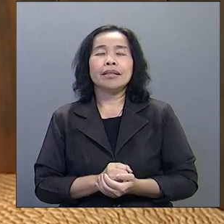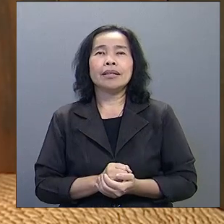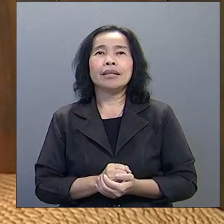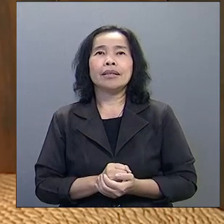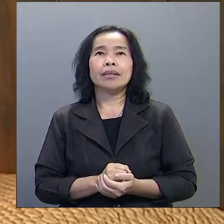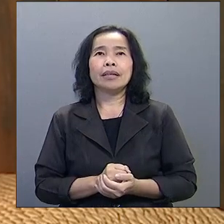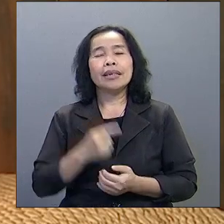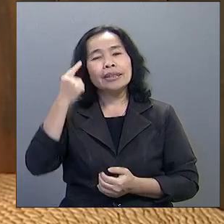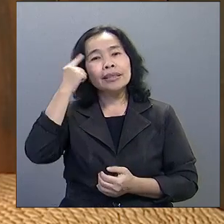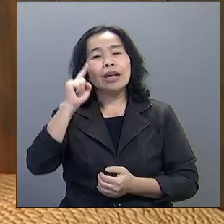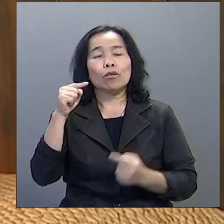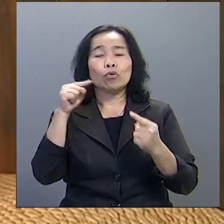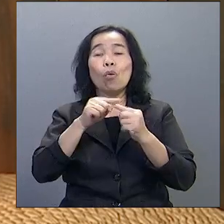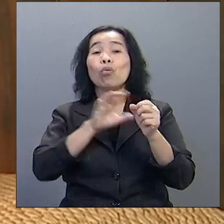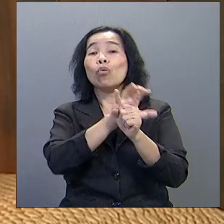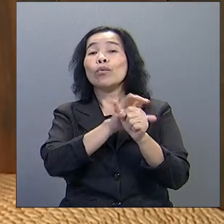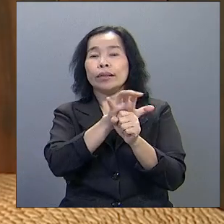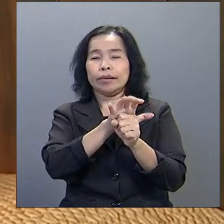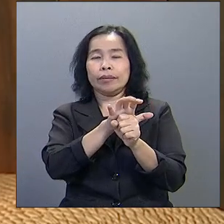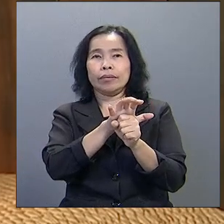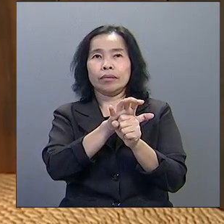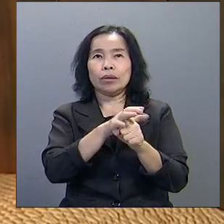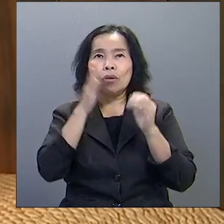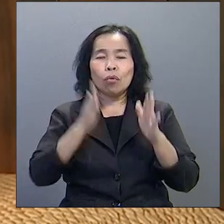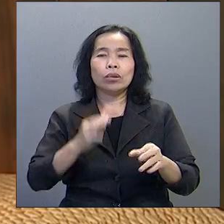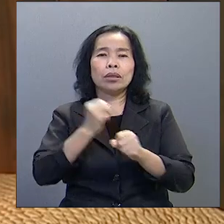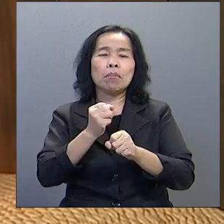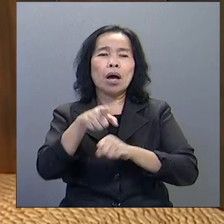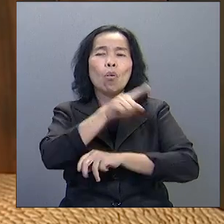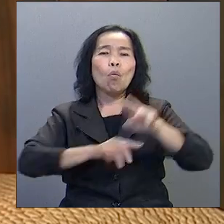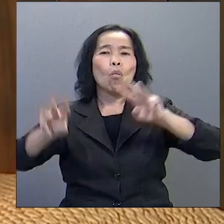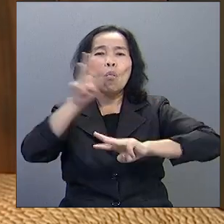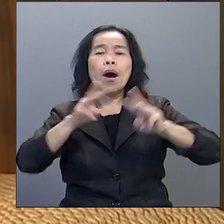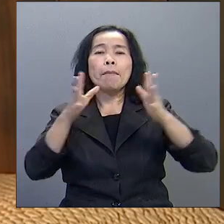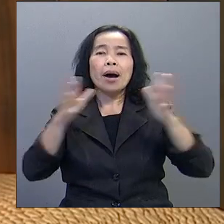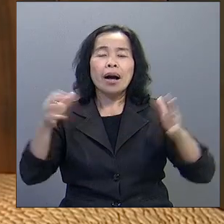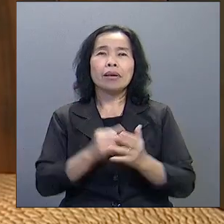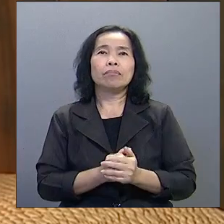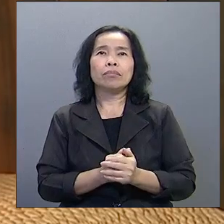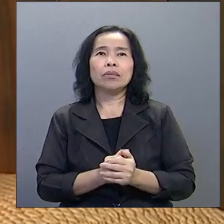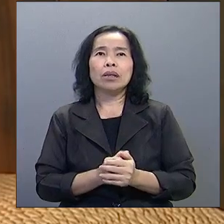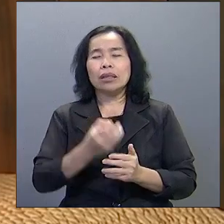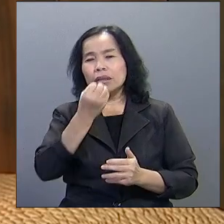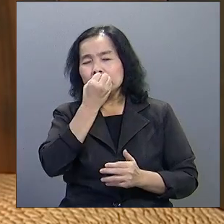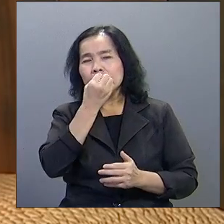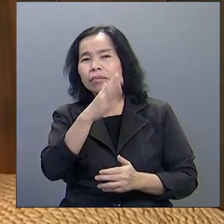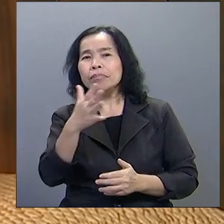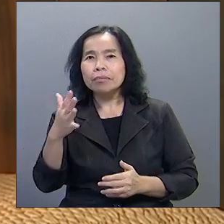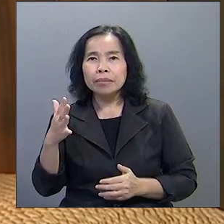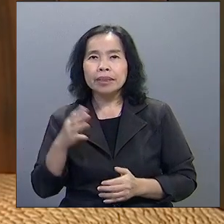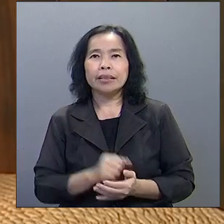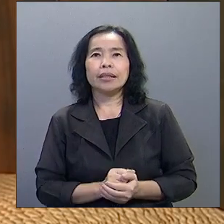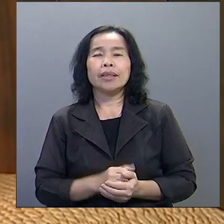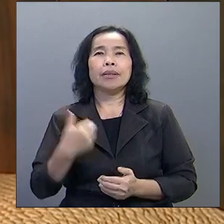เราพบว่าตอนช่วงโควิดเนี่ยที่คนตกงานกันเยอะแล้วก็คนขาดแค้นพวกอาหารเยอะมากขึ้นแล้วก็มี